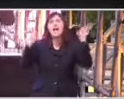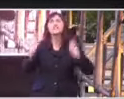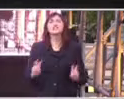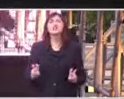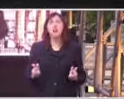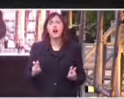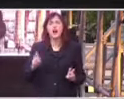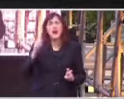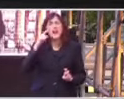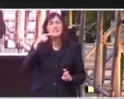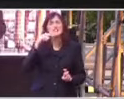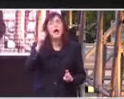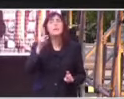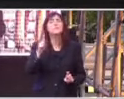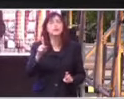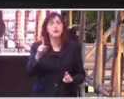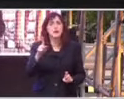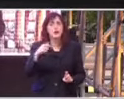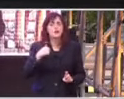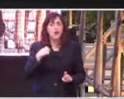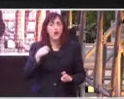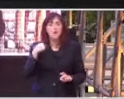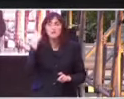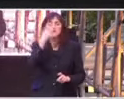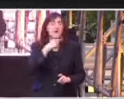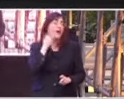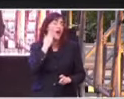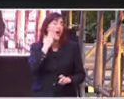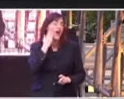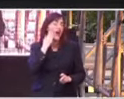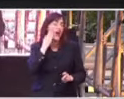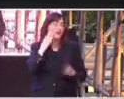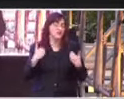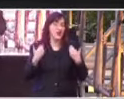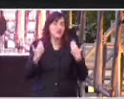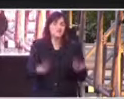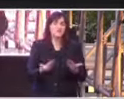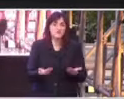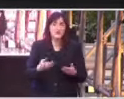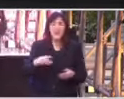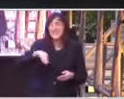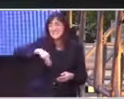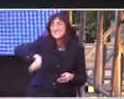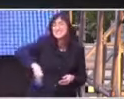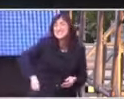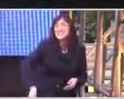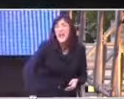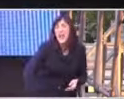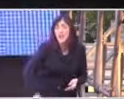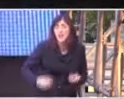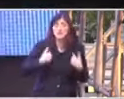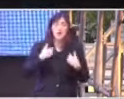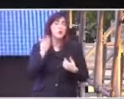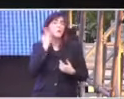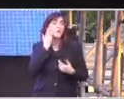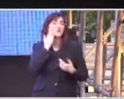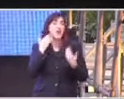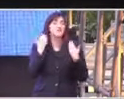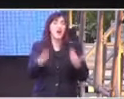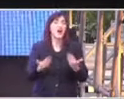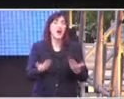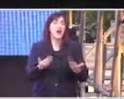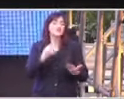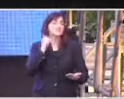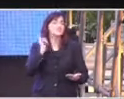e non solo la faccia gli altri dicevano no sulle trivelle noi ci abbia messo la faccia e non solo la faccia gli altri dicevano No sulla